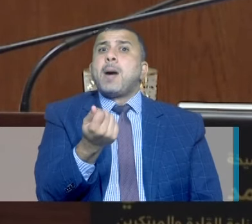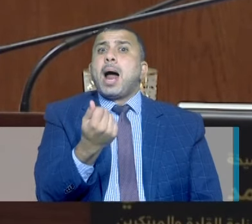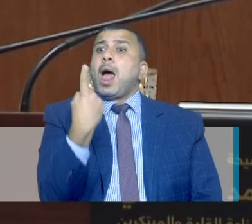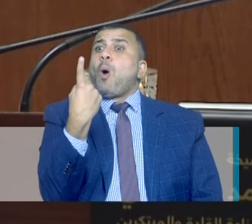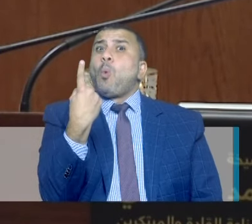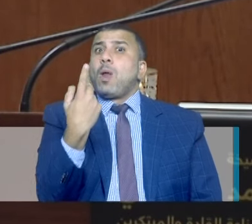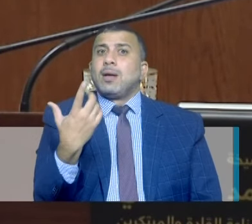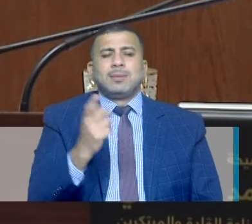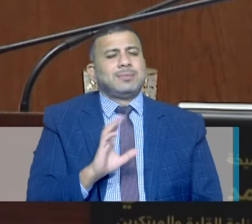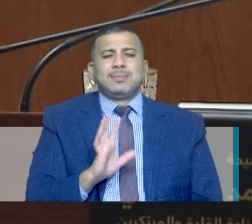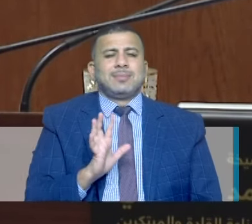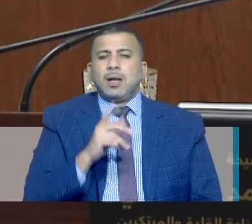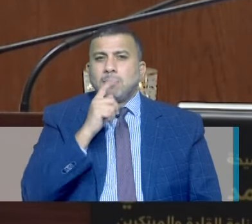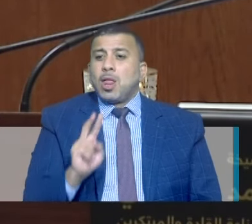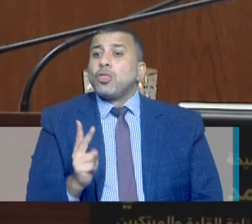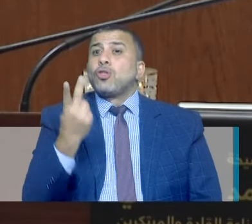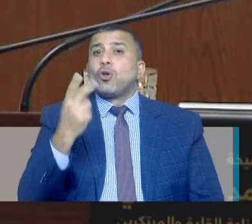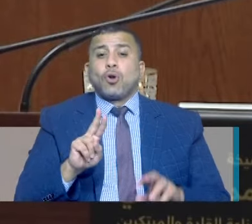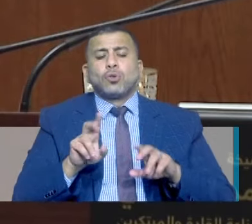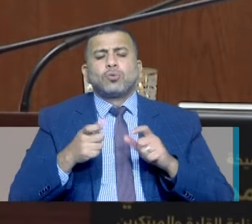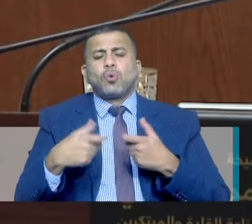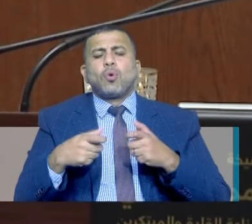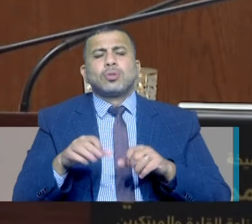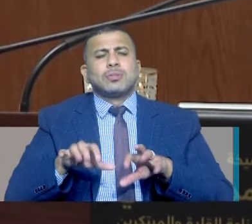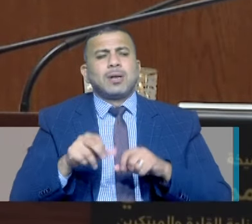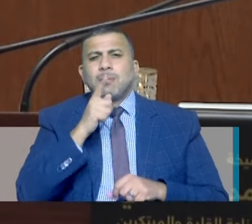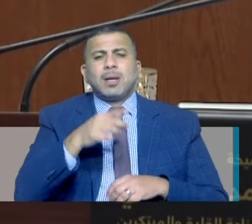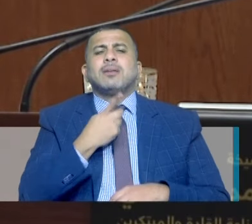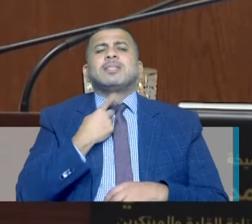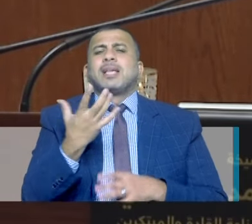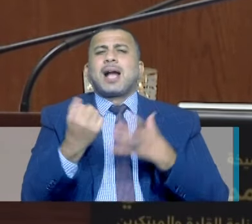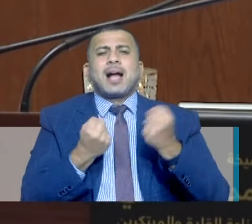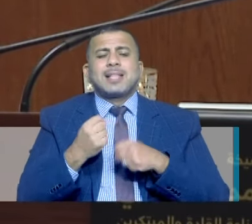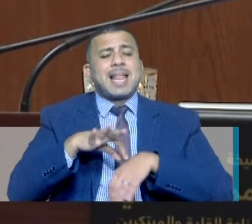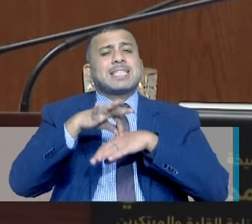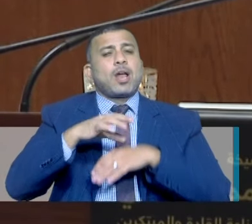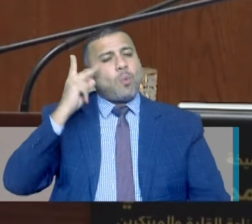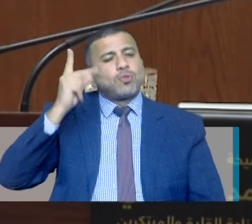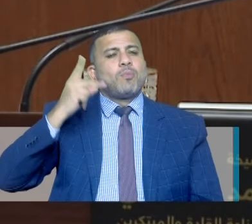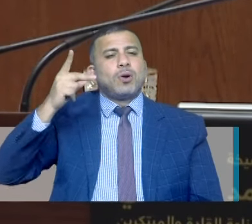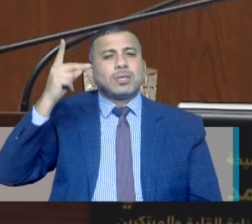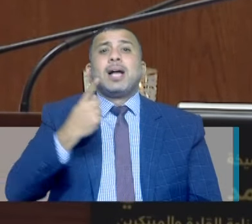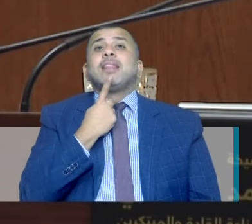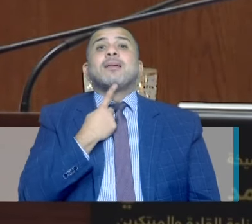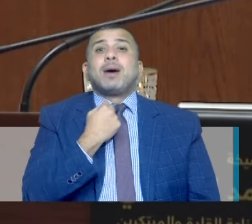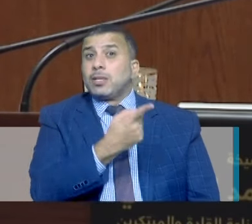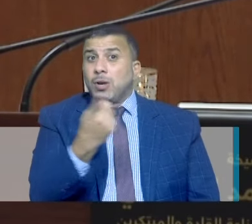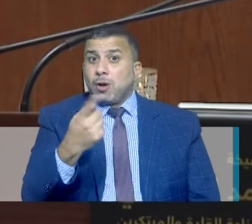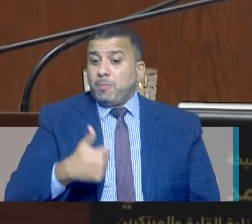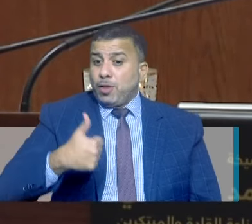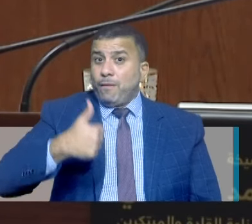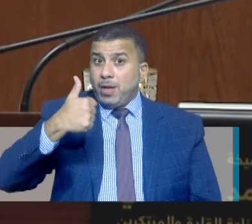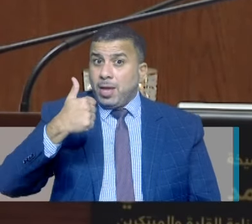بيئة يتناغم فيها التطور التكنولوجي مع احتياجات الإنسان وطموحاته. تمنياتي لكم